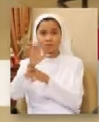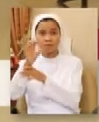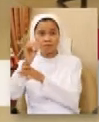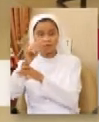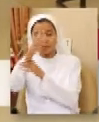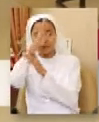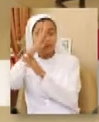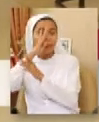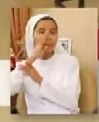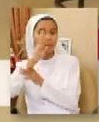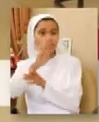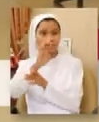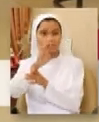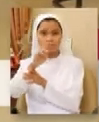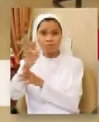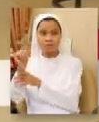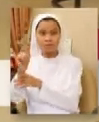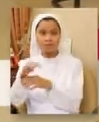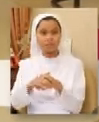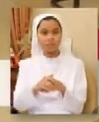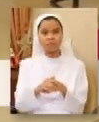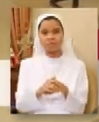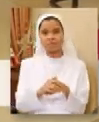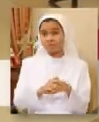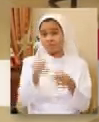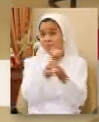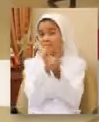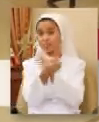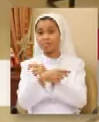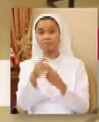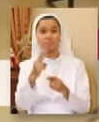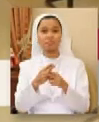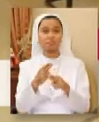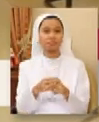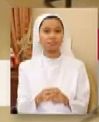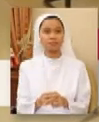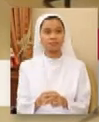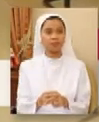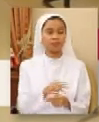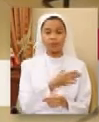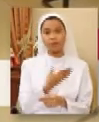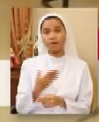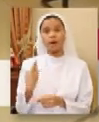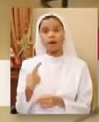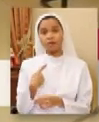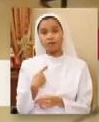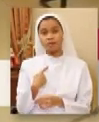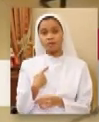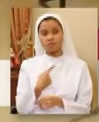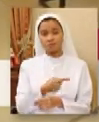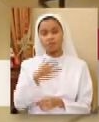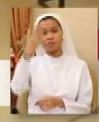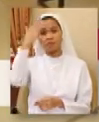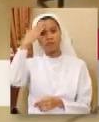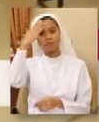Ma-high-tech na rin sila. Pagaling na rin sila. Meron din, Bishop, ako mga kilala na mga deaf, but not mute,